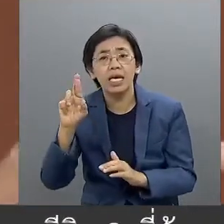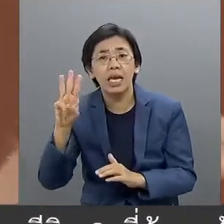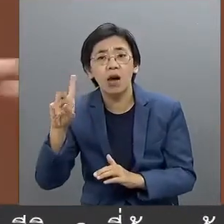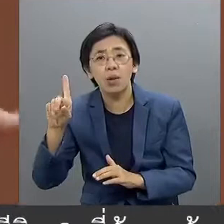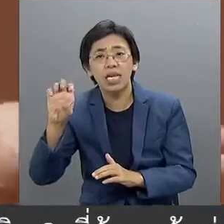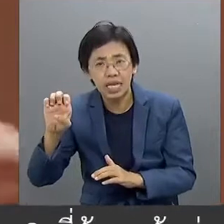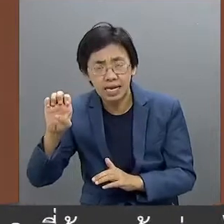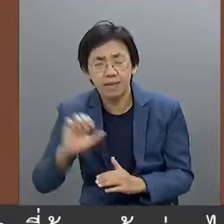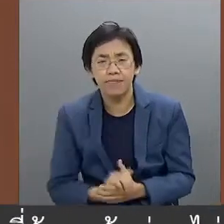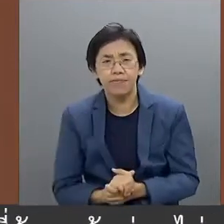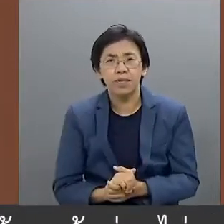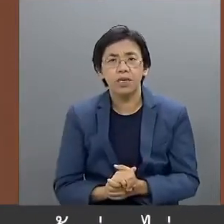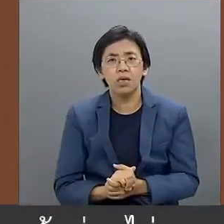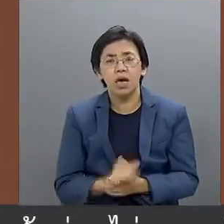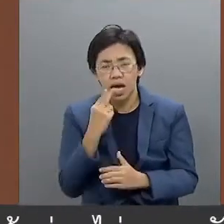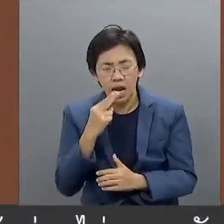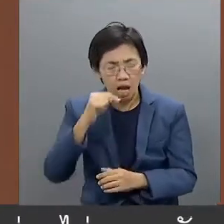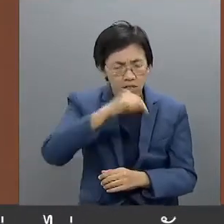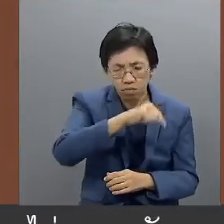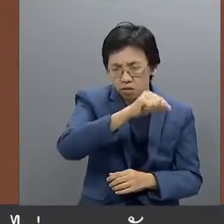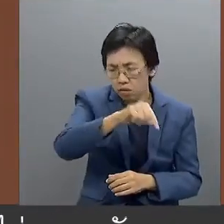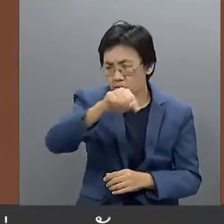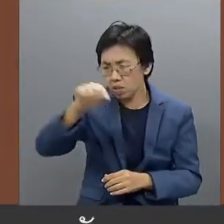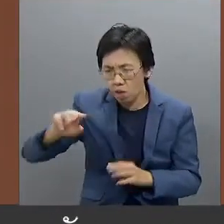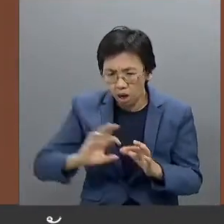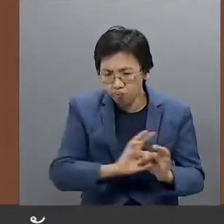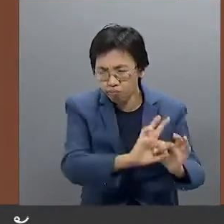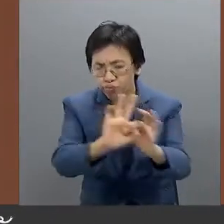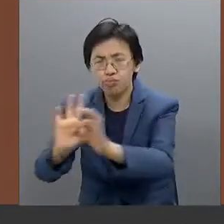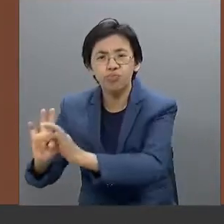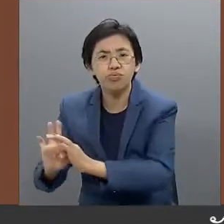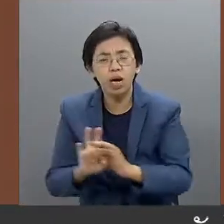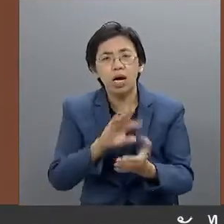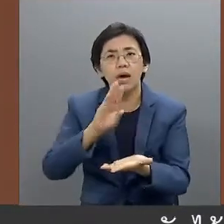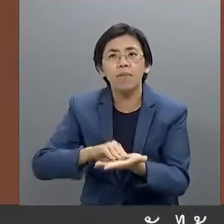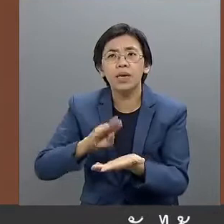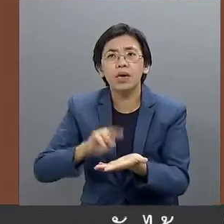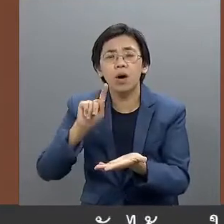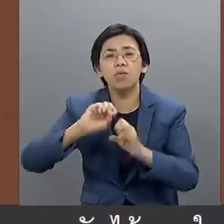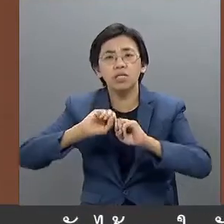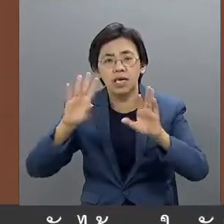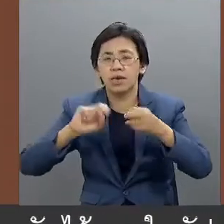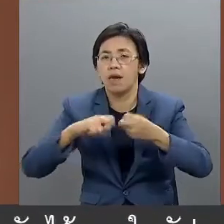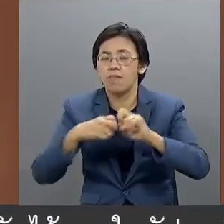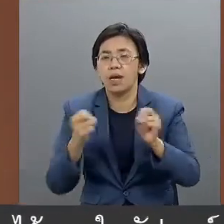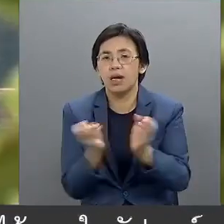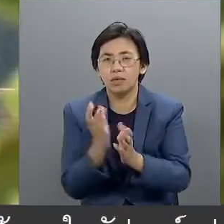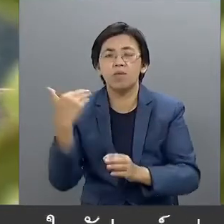ราะฉะนั้นเราก็จะเห็นภาพที่มีข้อมูลยืนยันชัดเจนในลักษณะของผลกระทบที่เกิดขึ้นกับขย